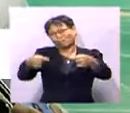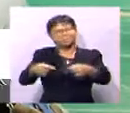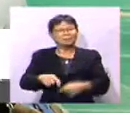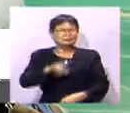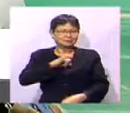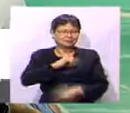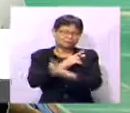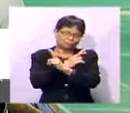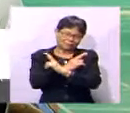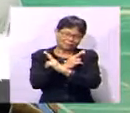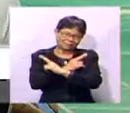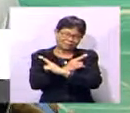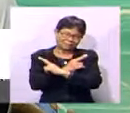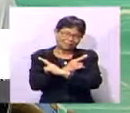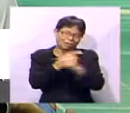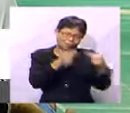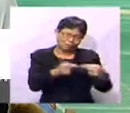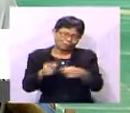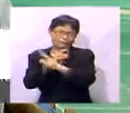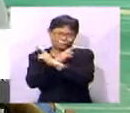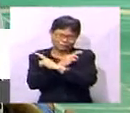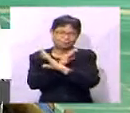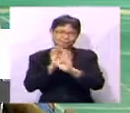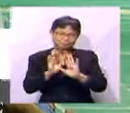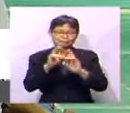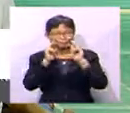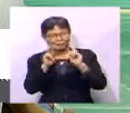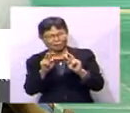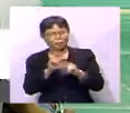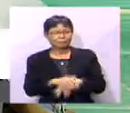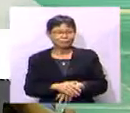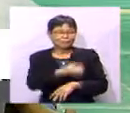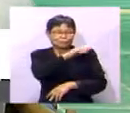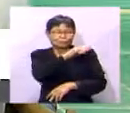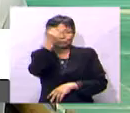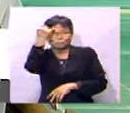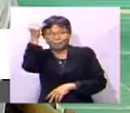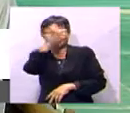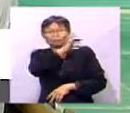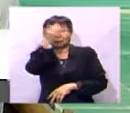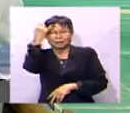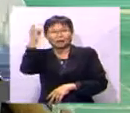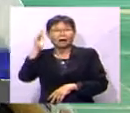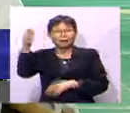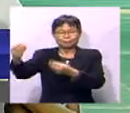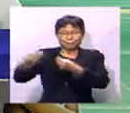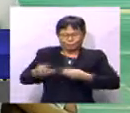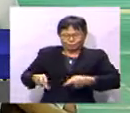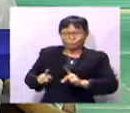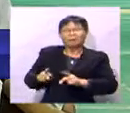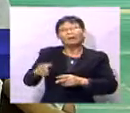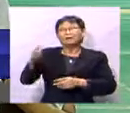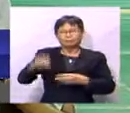Saya akan rehat in beberapa matches because tengok and coach punya pandangan and akan kasih peluang in